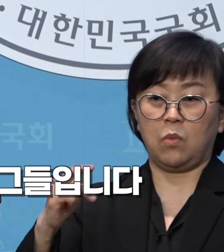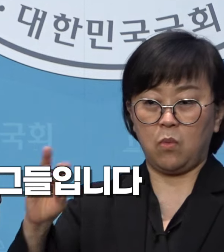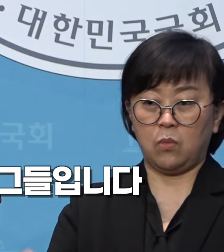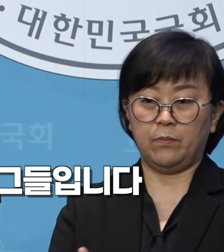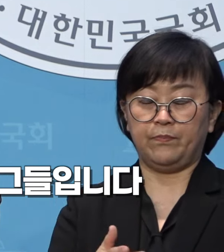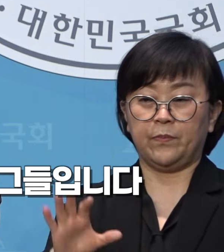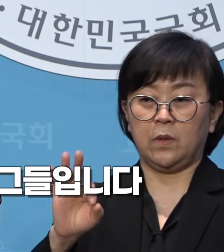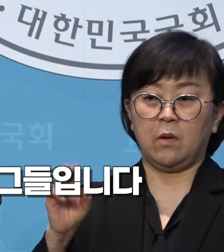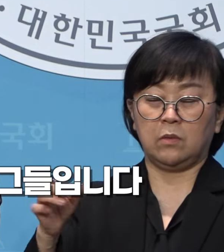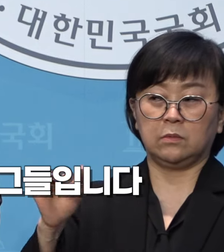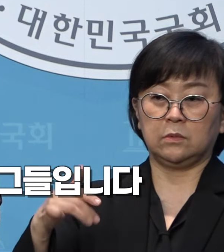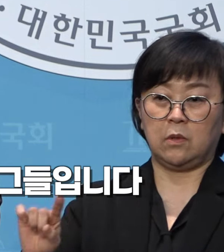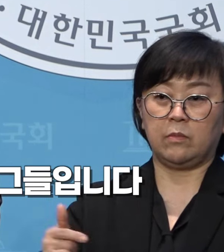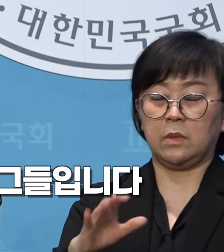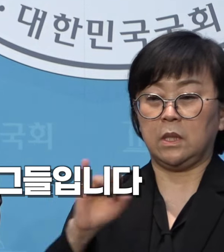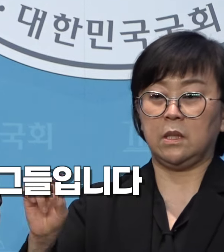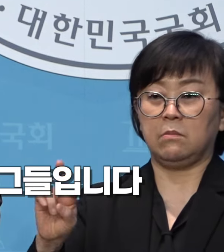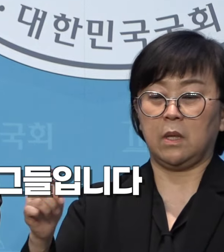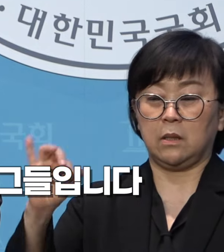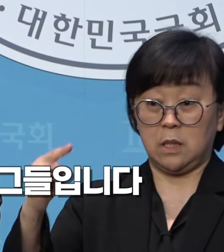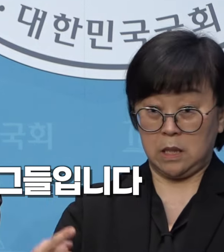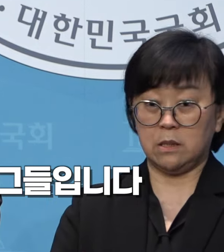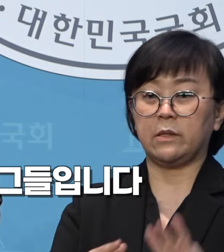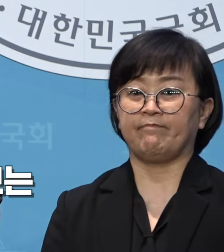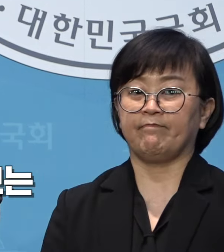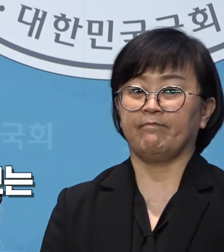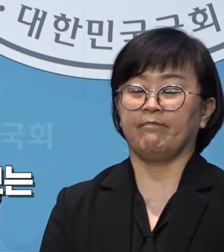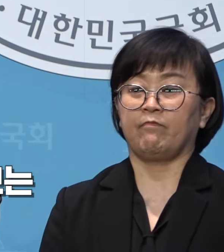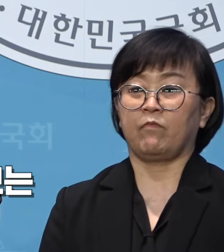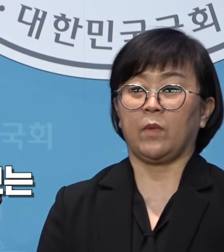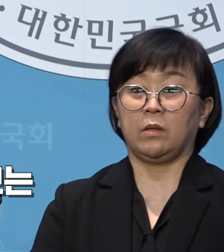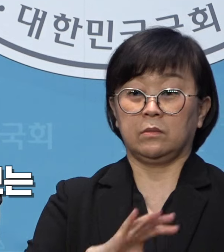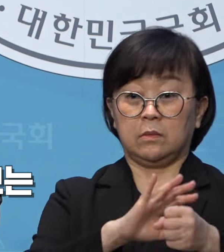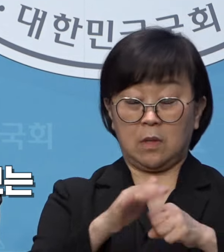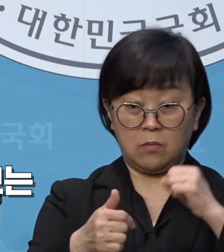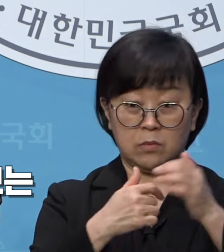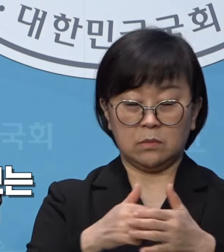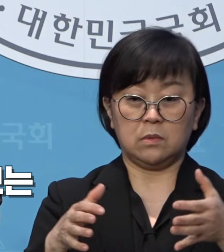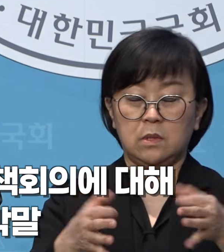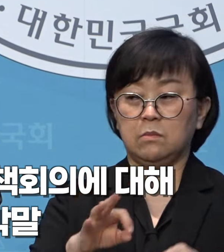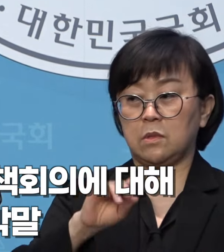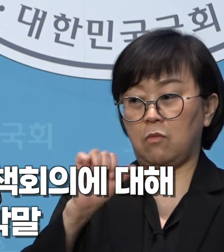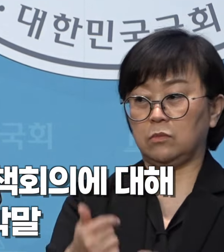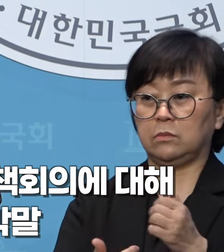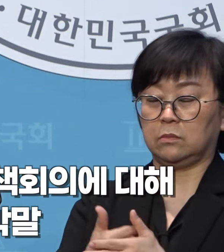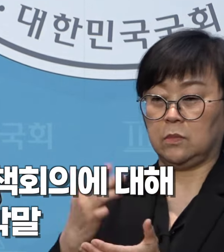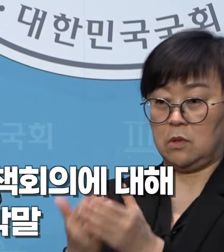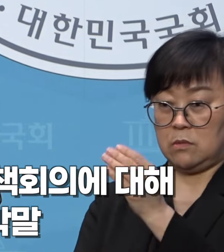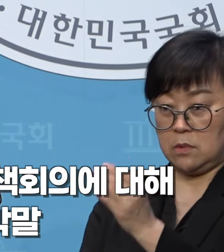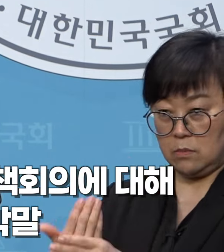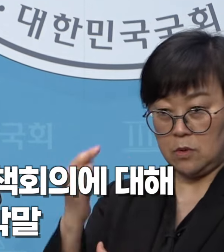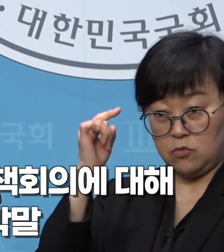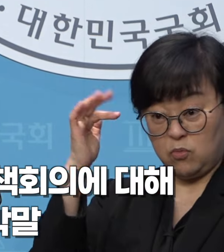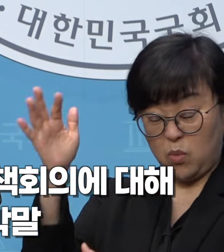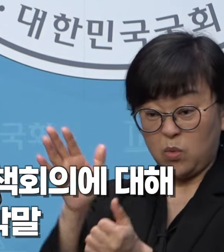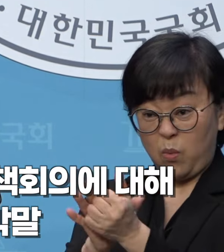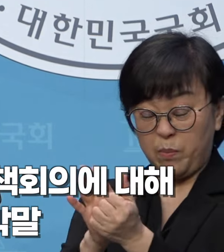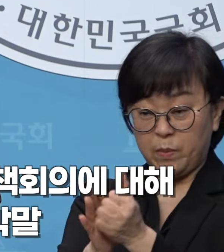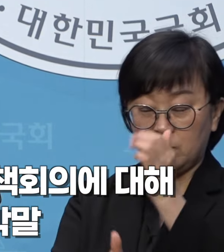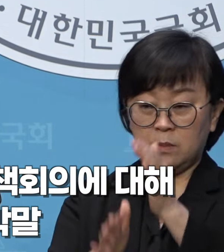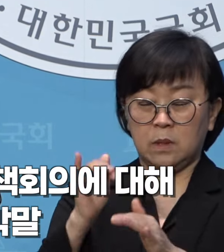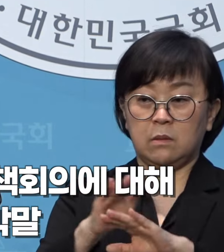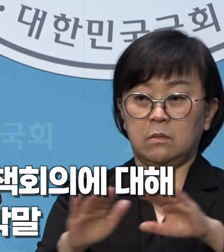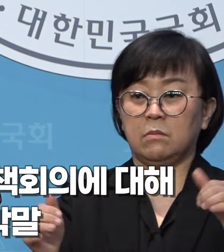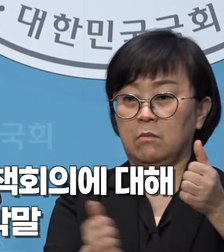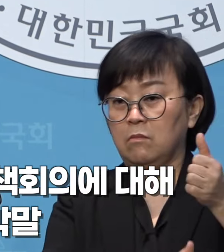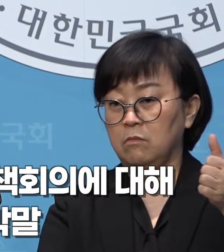영천시 청도군 이만희 후보가 그들입니다. 대구 서구 김상훈 후보는 이태원 참사 추모를 돕는